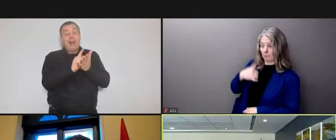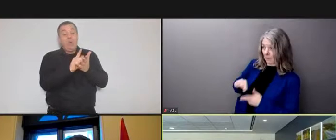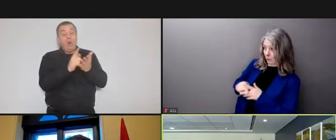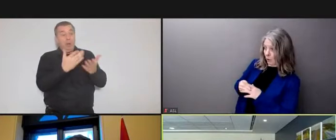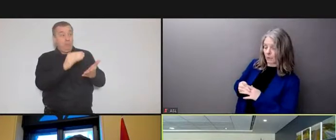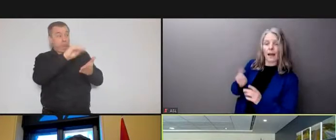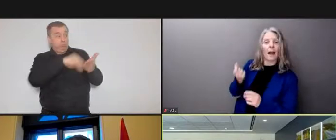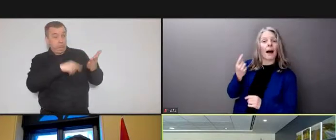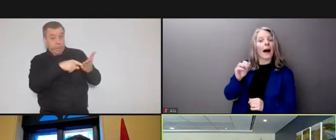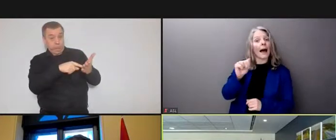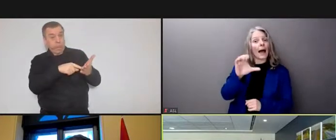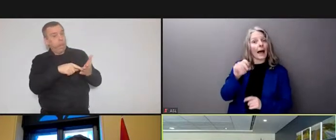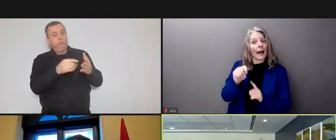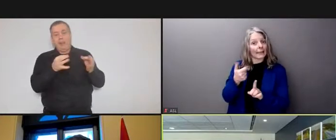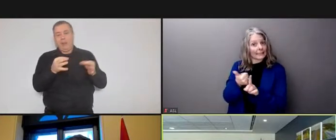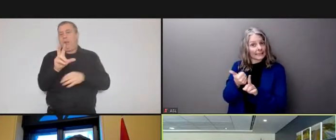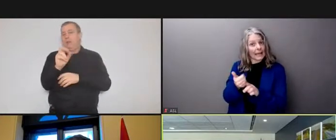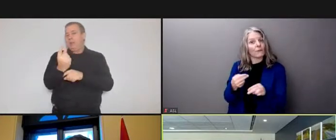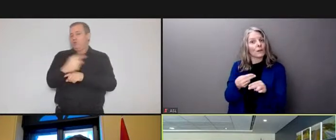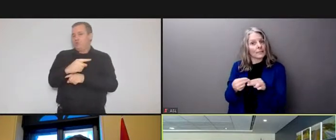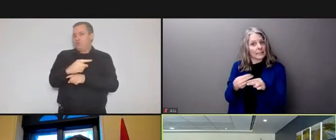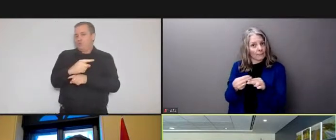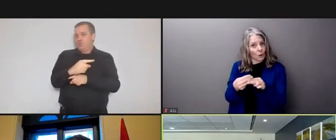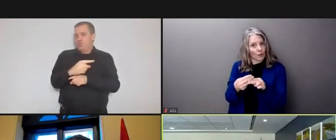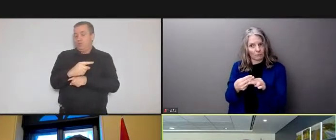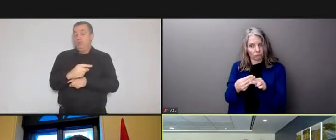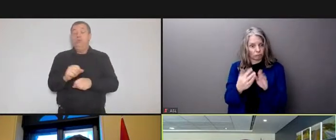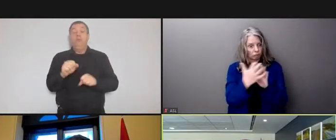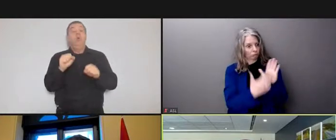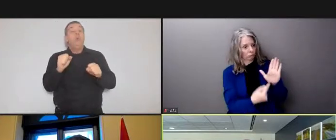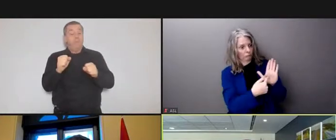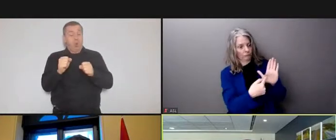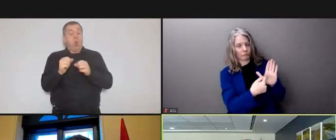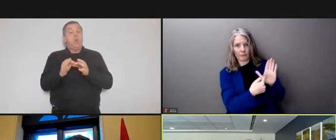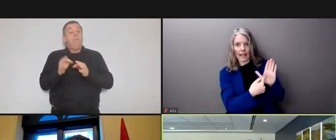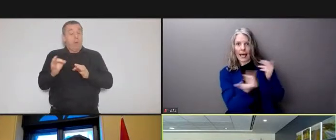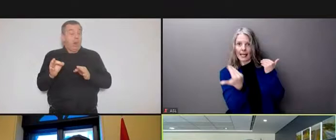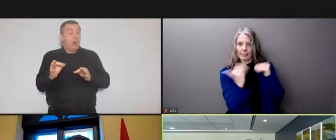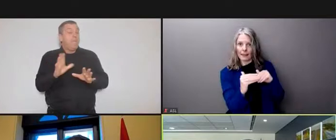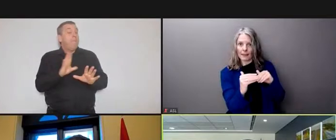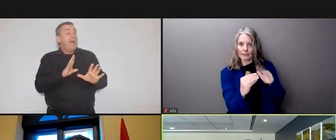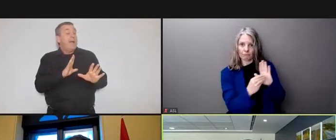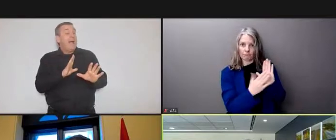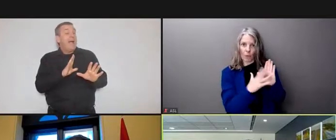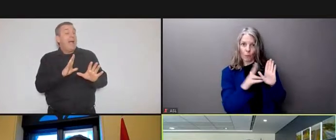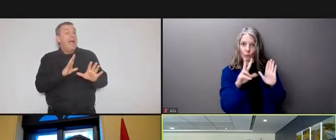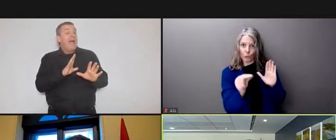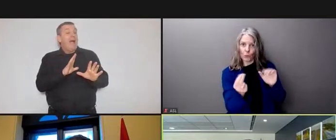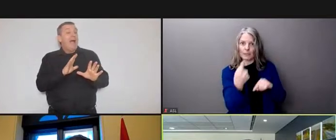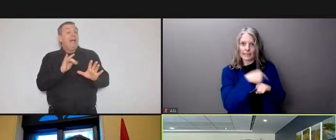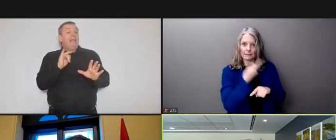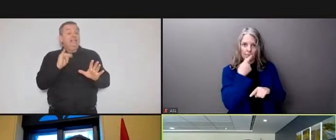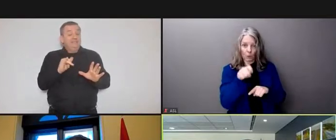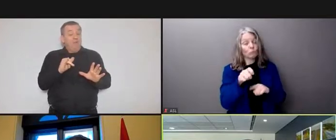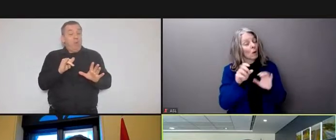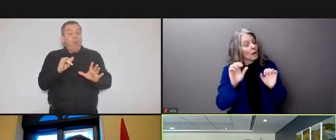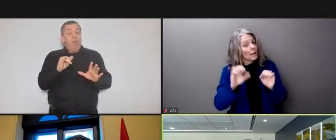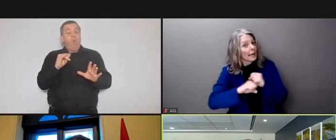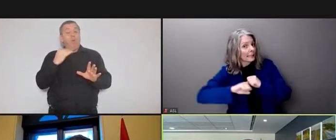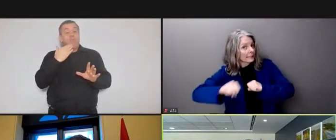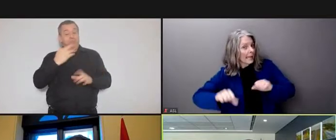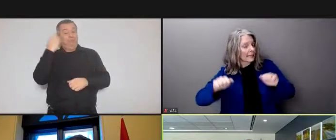est temporaire 30 jours oui, on peut le prolonger mais avec un autre processus de justification